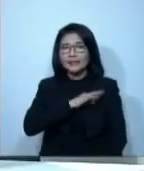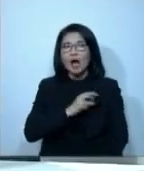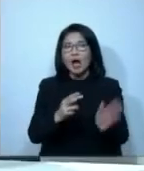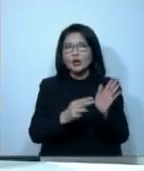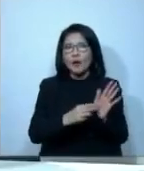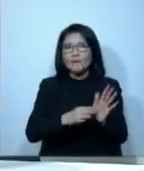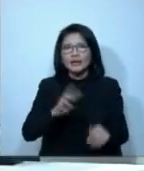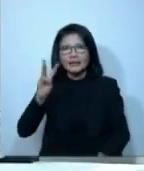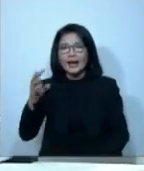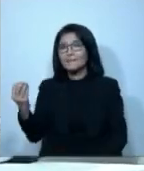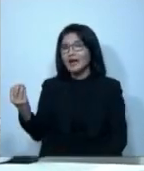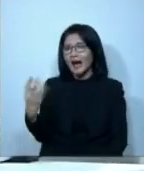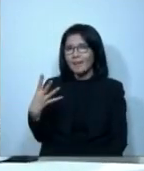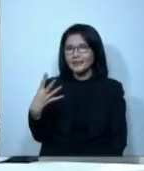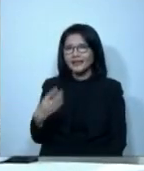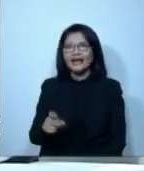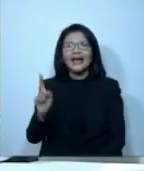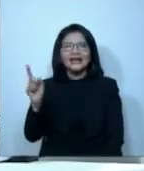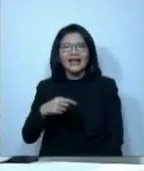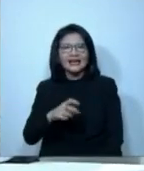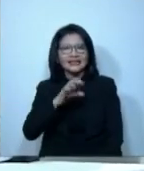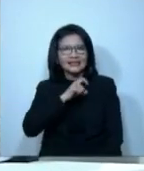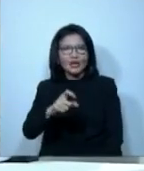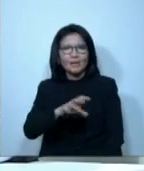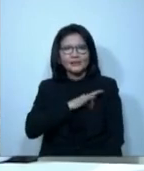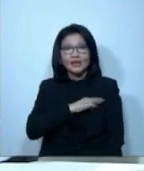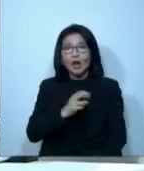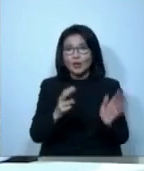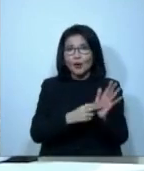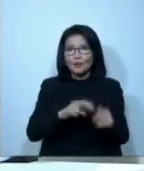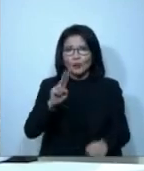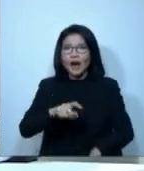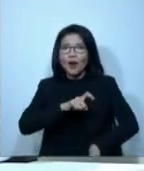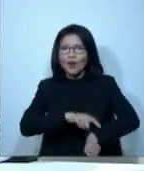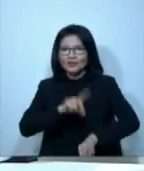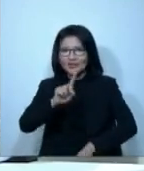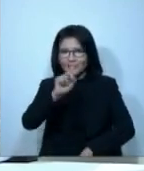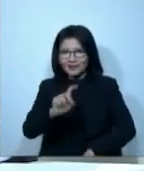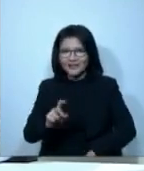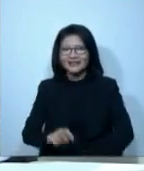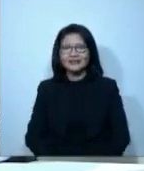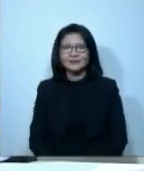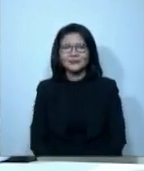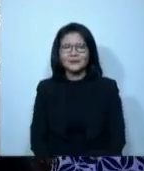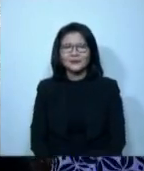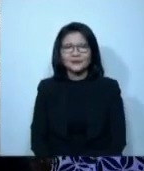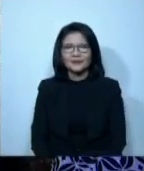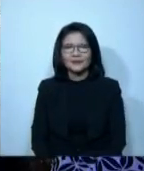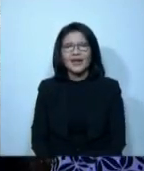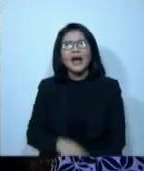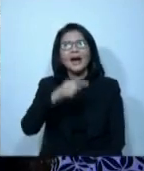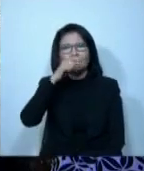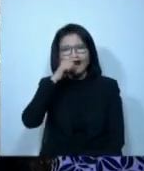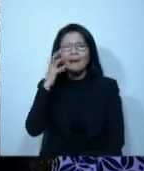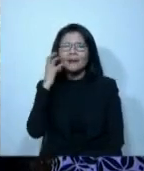urut 3 untuk menanggapi tanggapan dari calon presiden nomor urut 2. Waktunya 1 menit dari sekarang. Pak Prabowo,